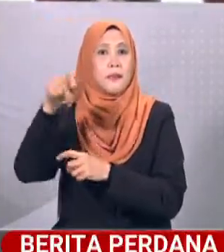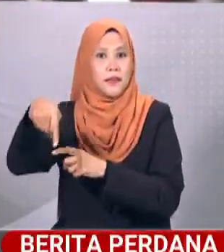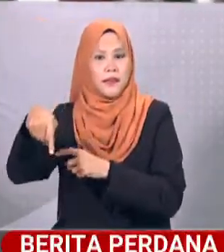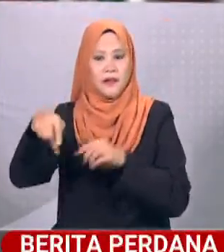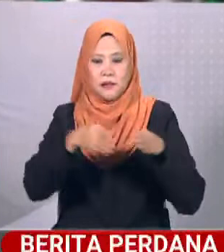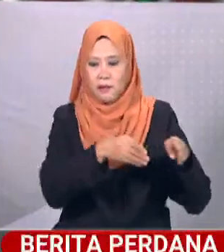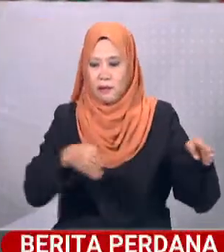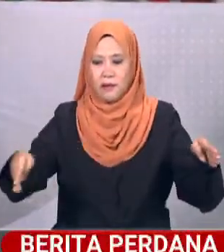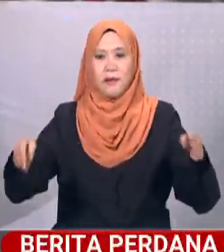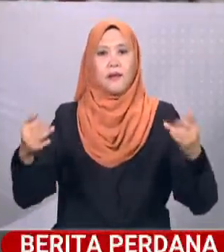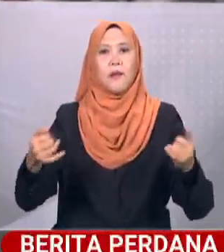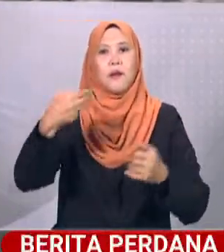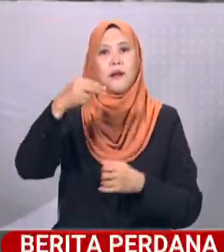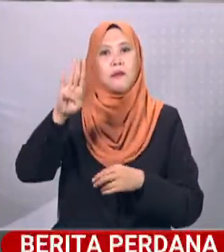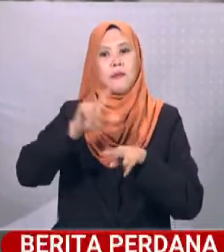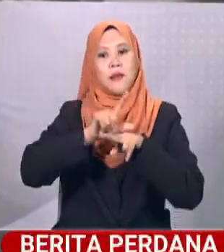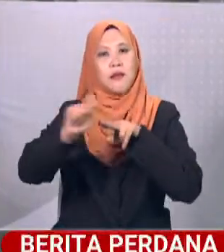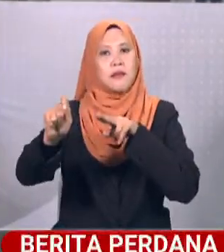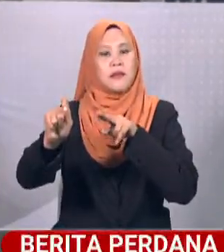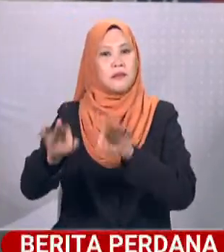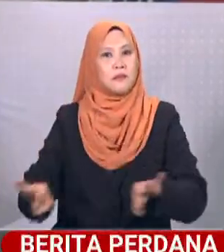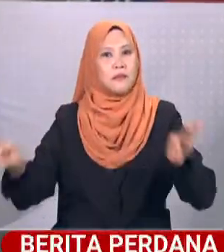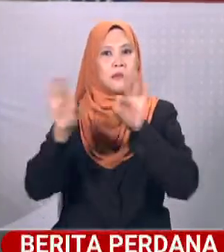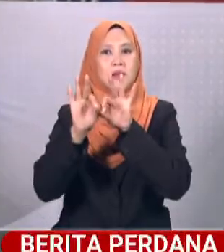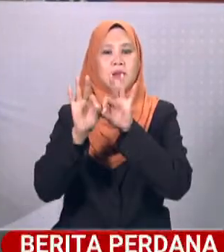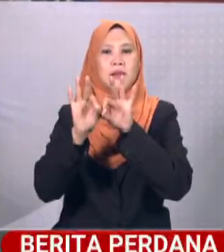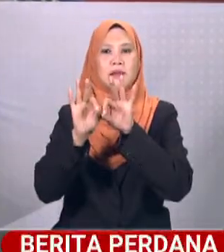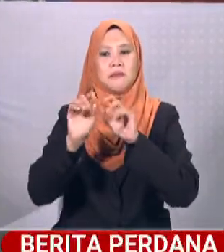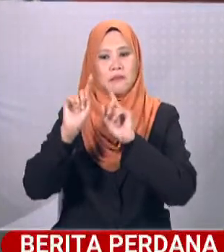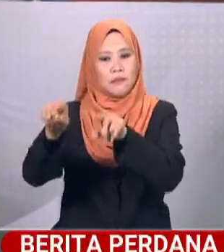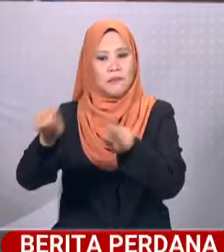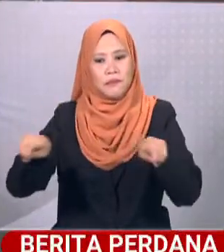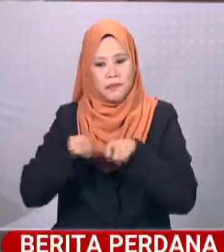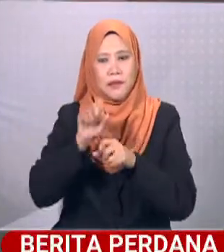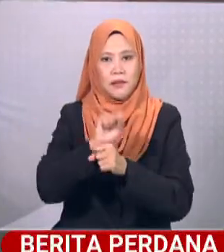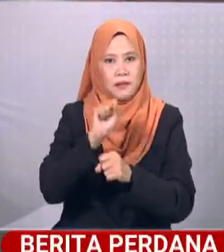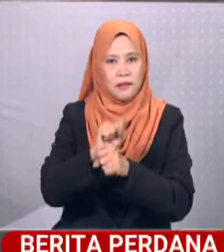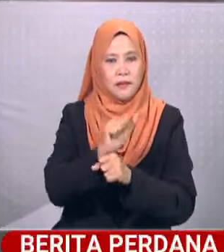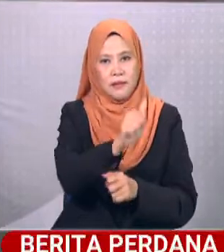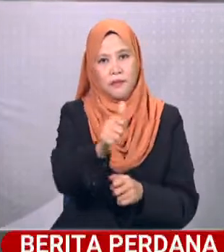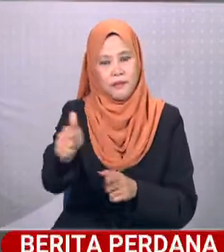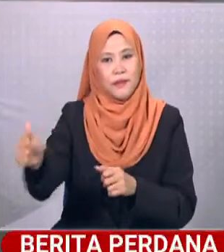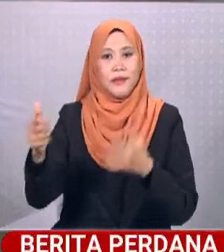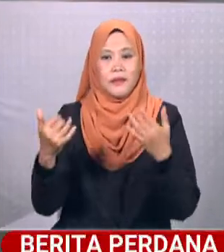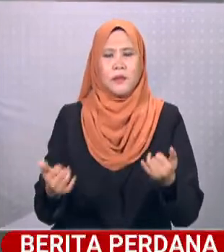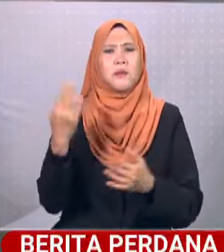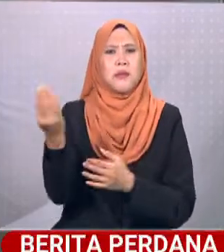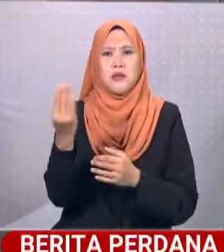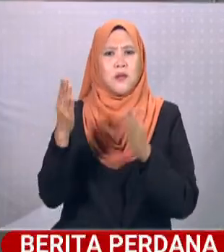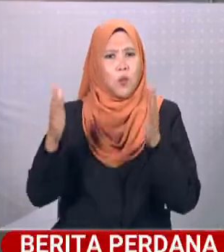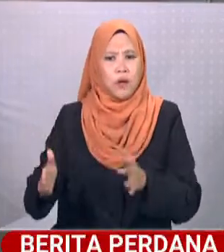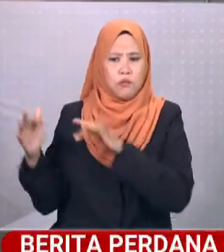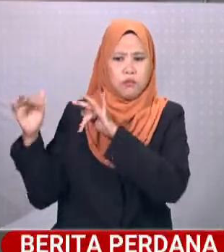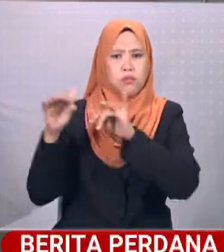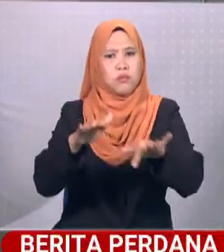ini merupakan hub pengangkutan awam utama bagi mereka yang pergi ke tempat kerja masing-masing. Dan kebiasaannya, di sini cukup sesak